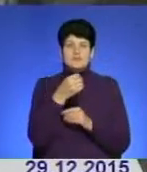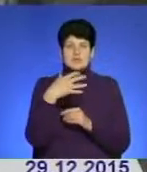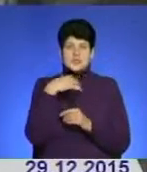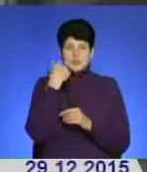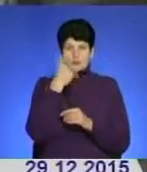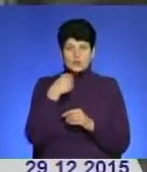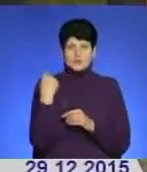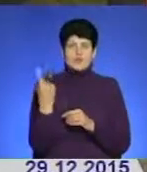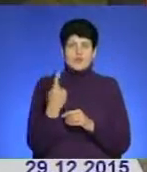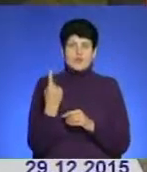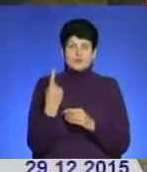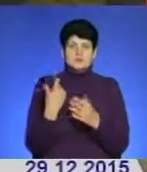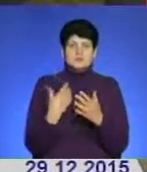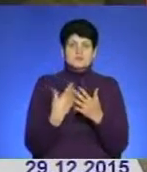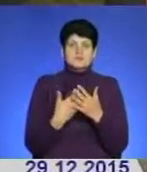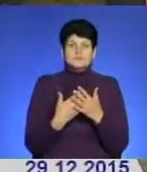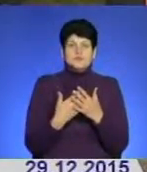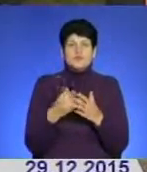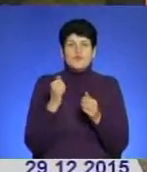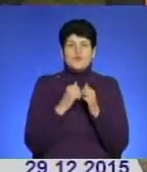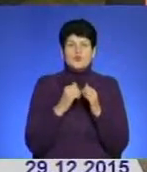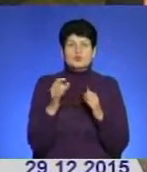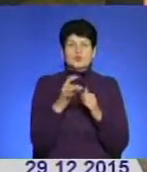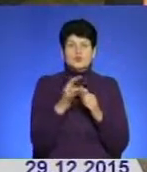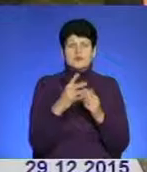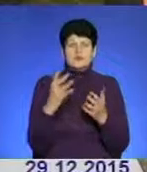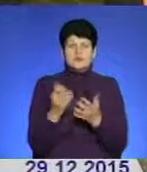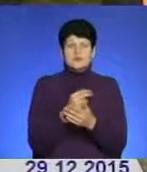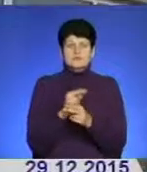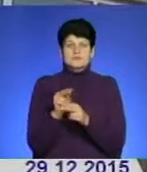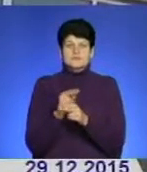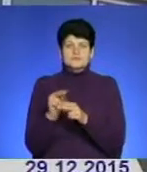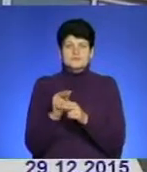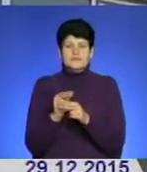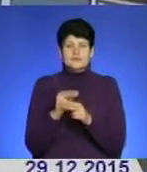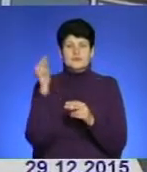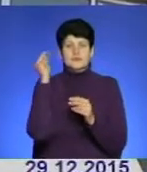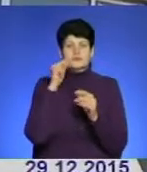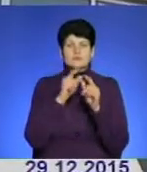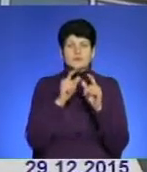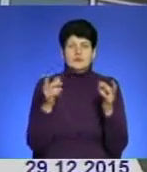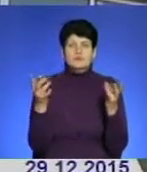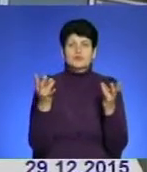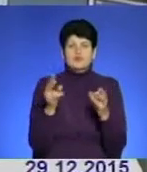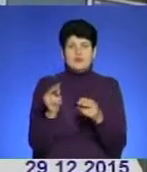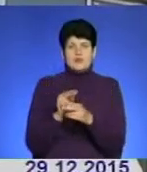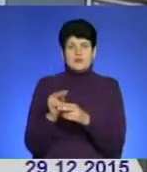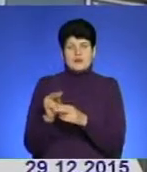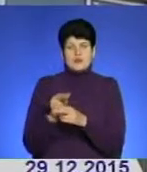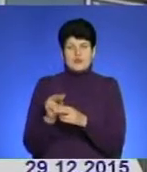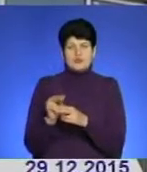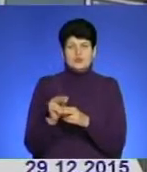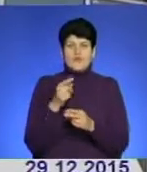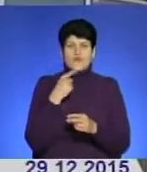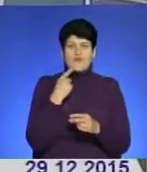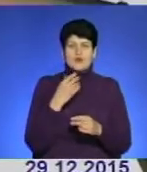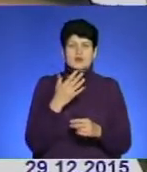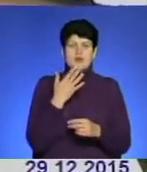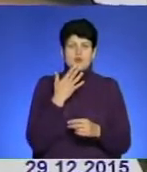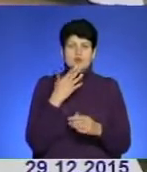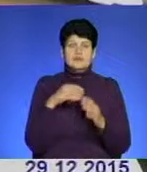році в області майже у кожному районі вдалося реконструювати навчальні заклади, які потребували ремонту, каже народний